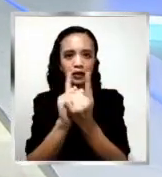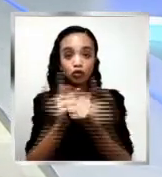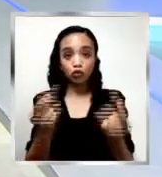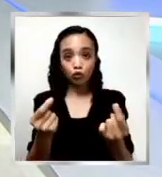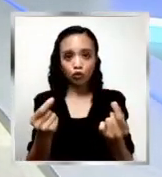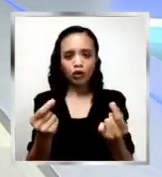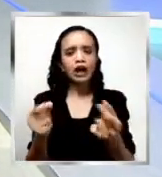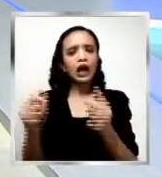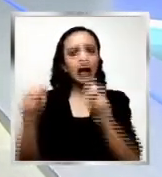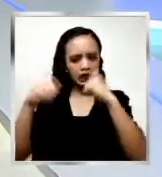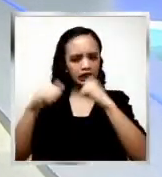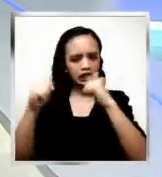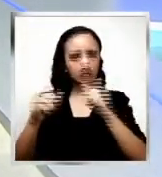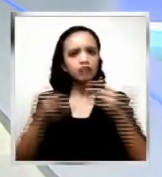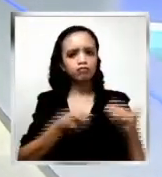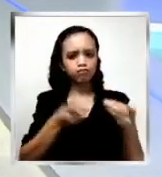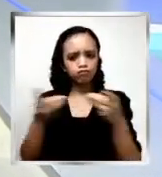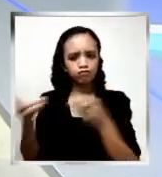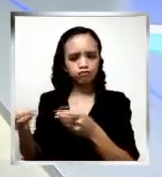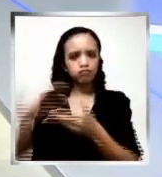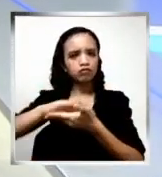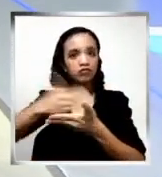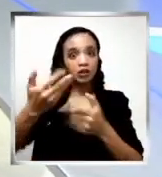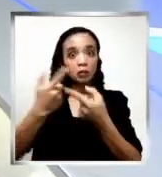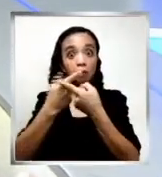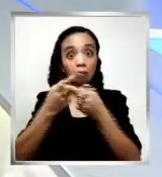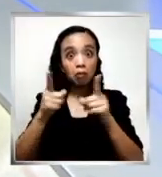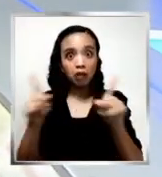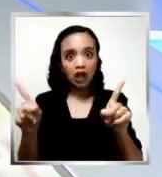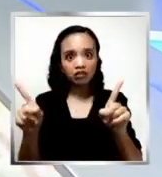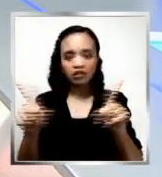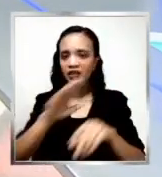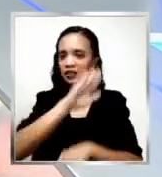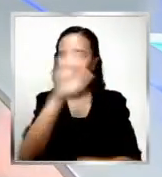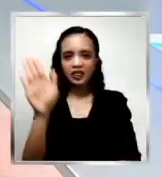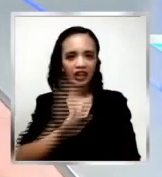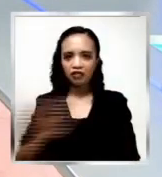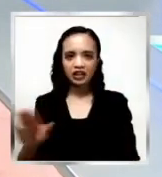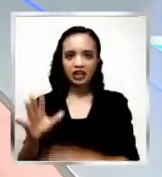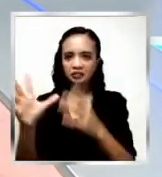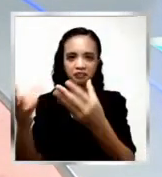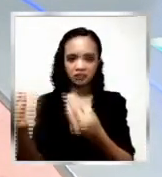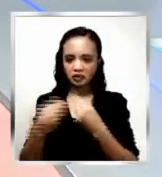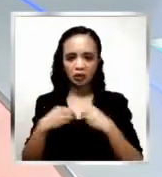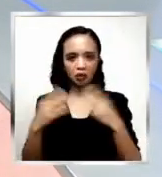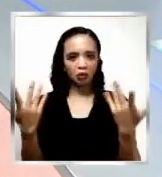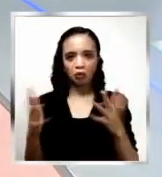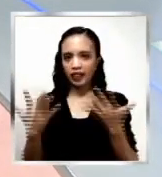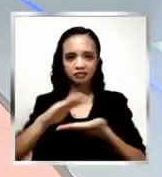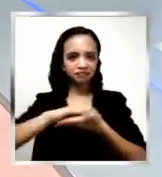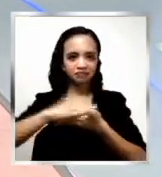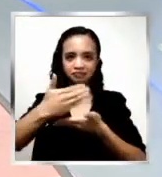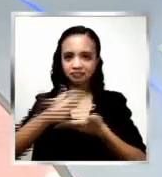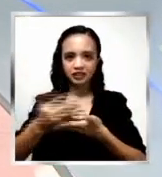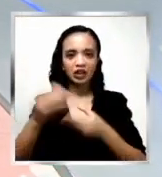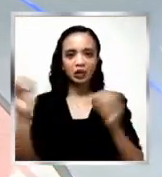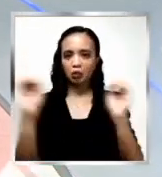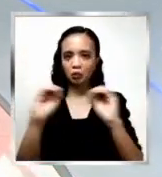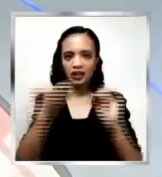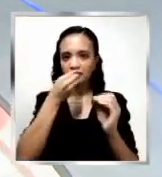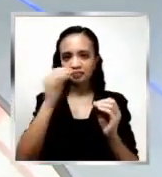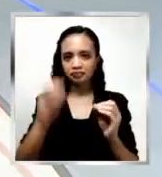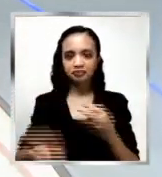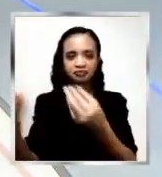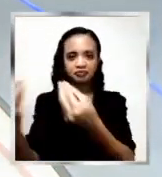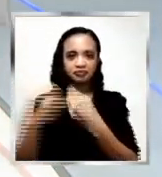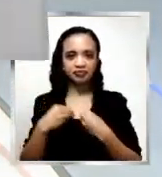laptop. Pero hindi niya na nakuha yung laptop, hindi na dumating ang kanyang in-order. Yan ang idinulog sa sumbungan